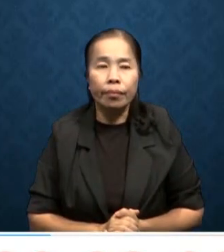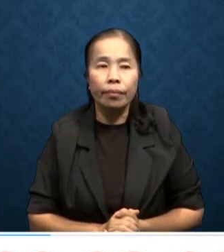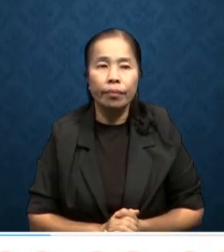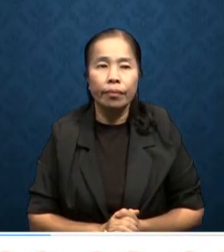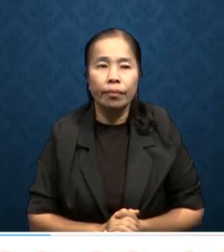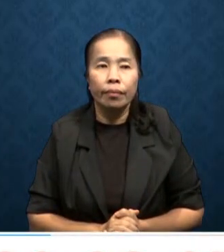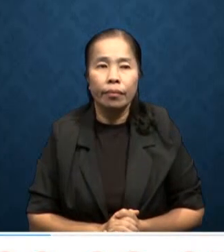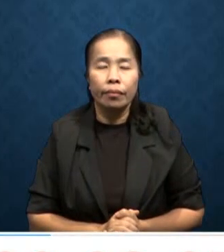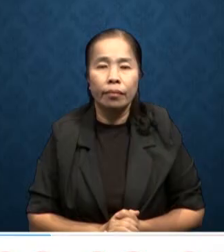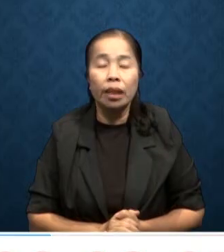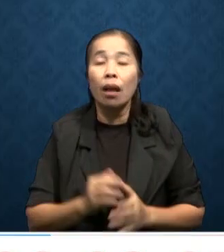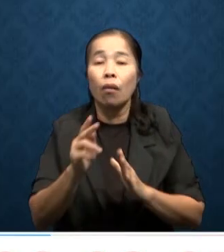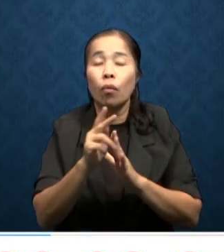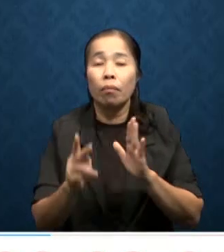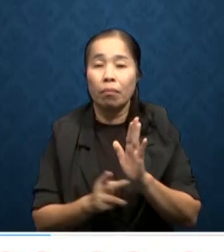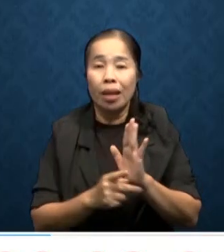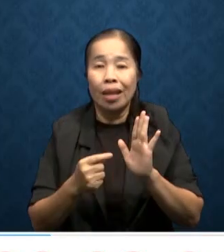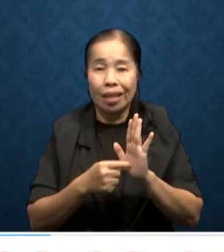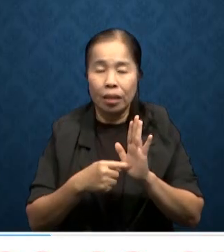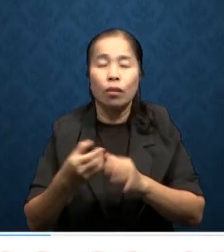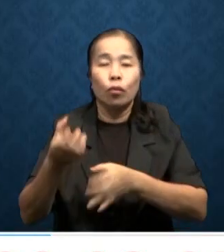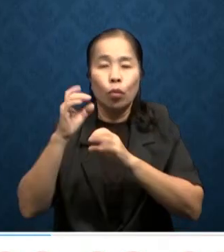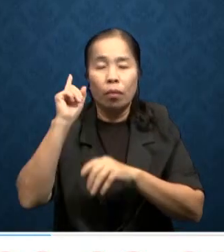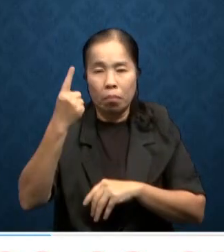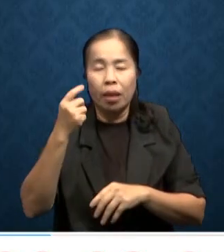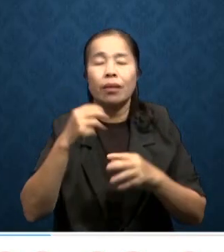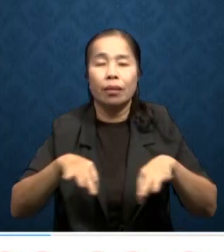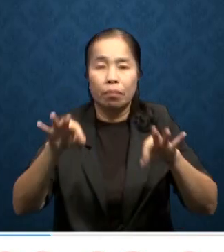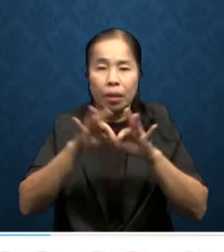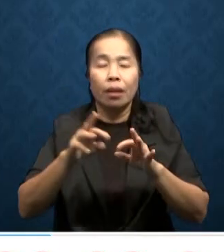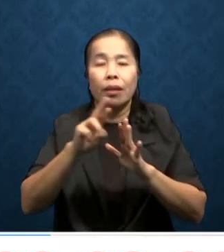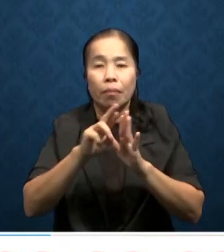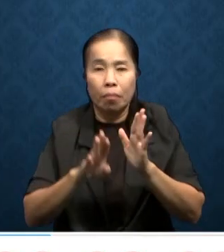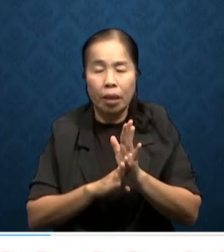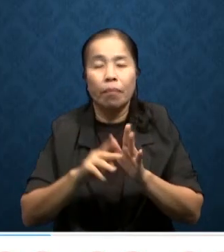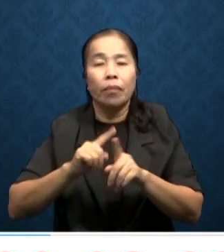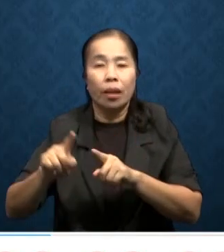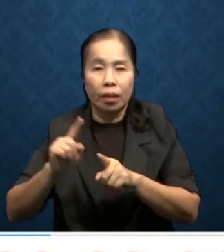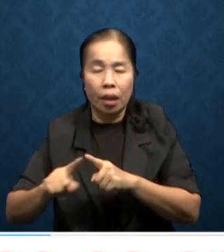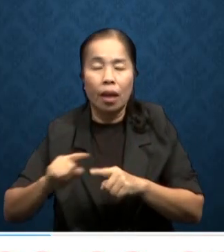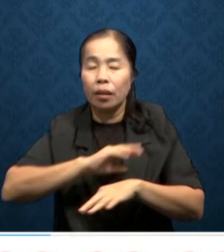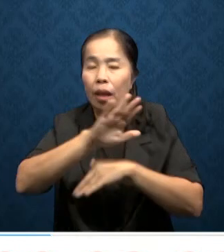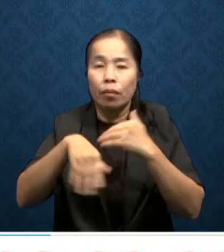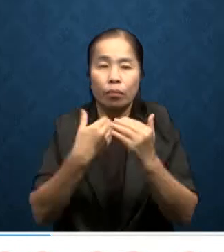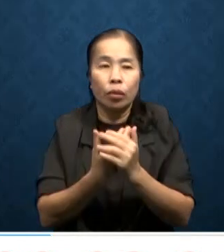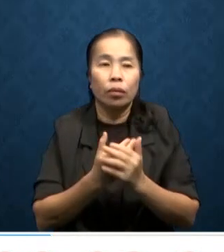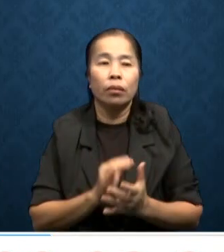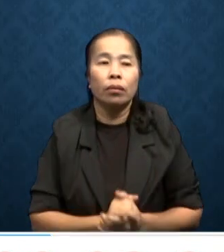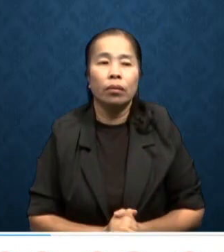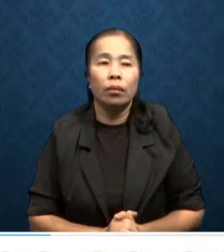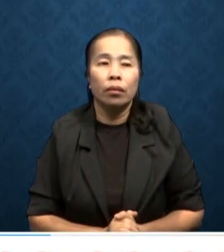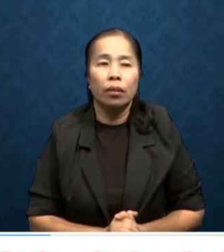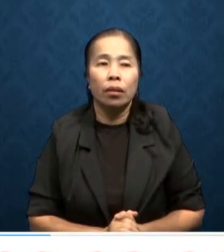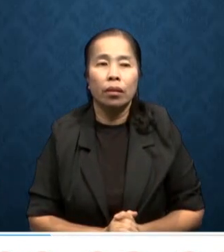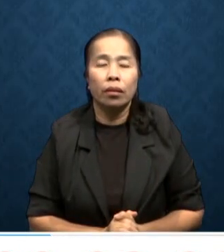ทบทวนการออกกฎหมายอันนี้ก็เป็นเรื่องสำคัญระเบียบมาตรการต่างๆที่เกี่ยวข้องทั้งระบบโดยเร็วหรือ